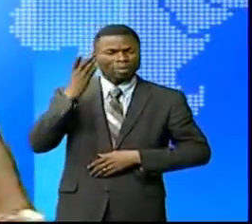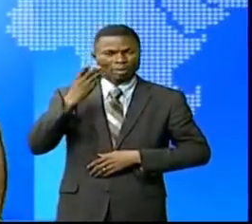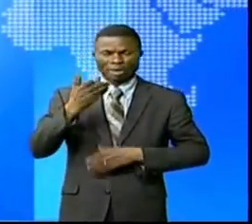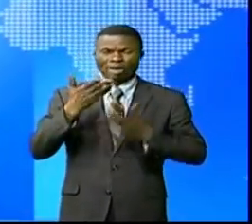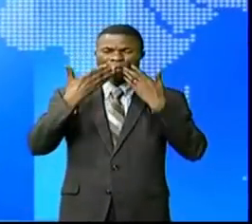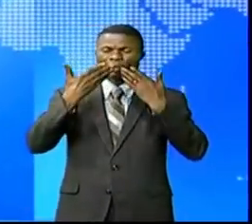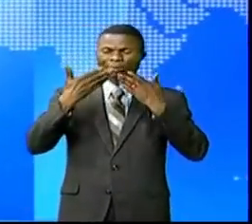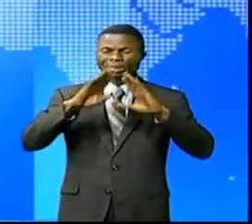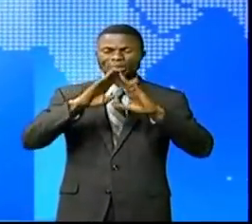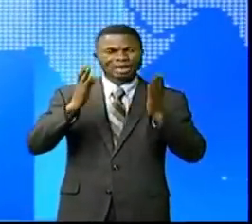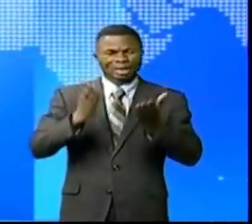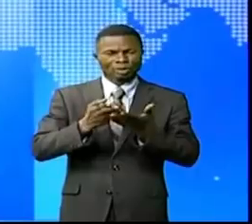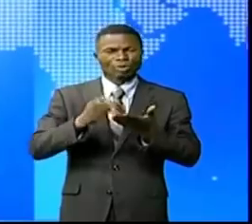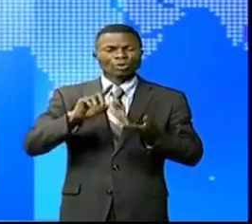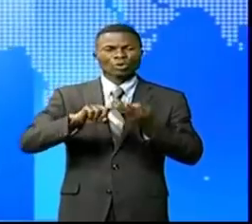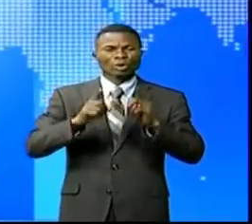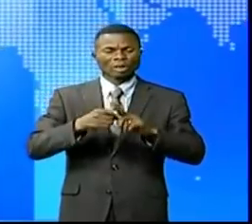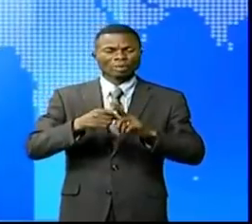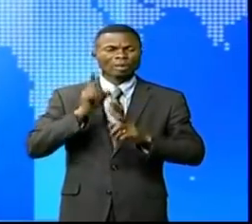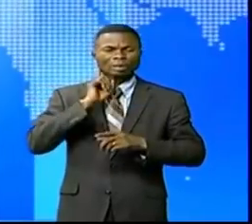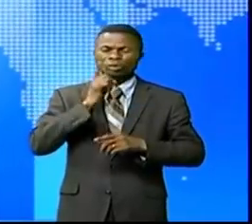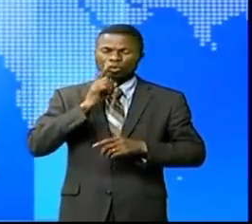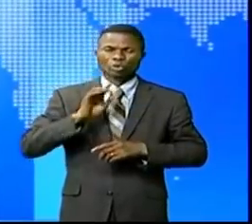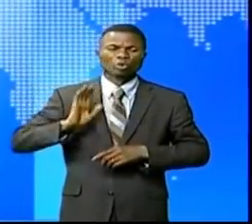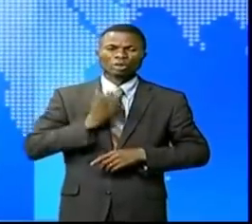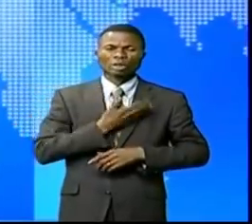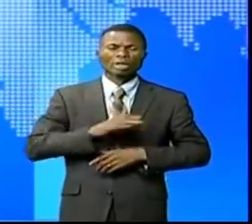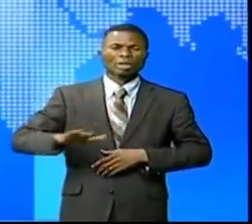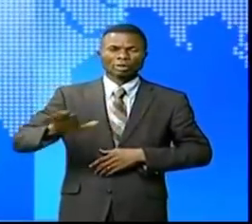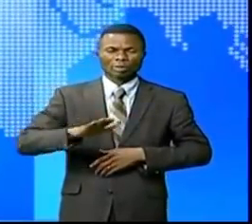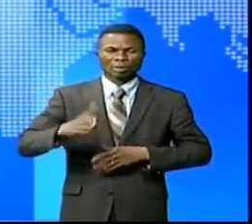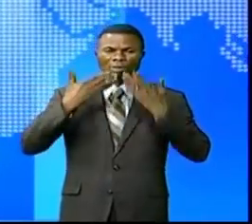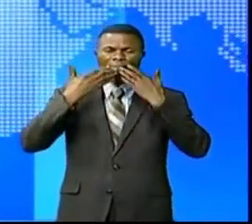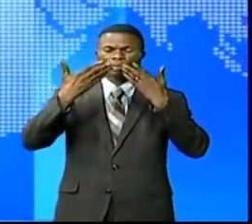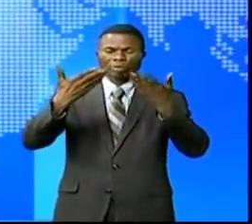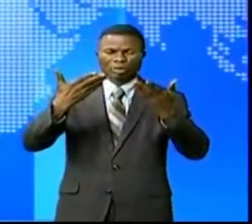20h Françoise Bouila pour notre